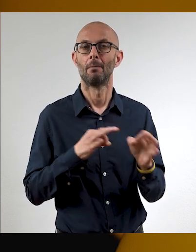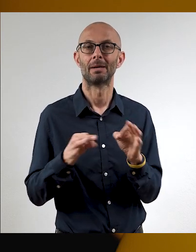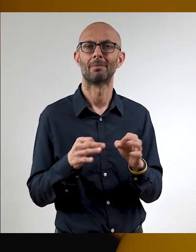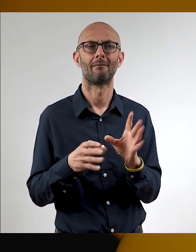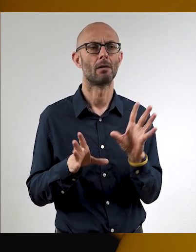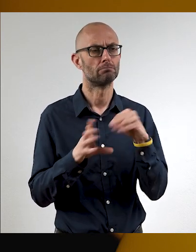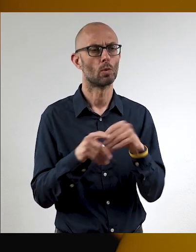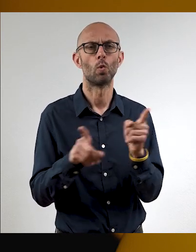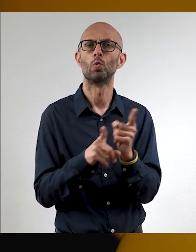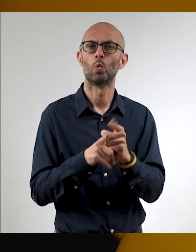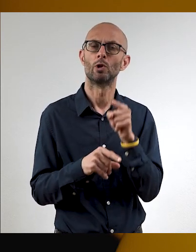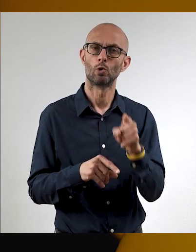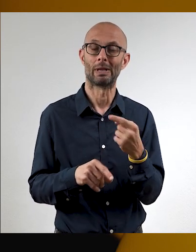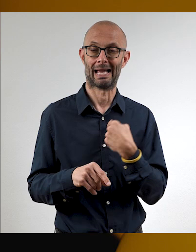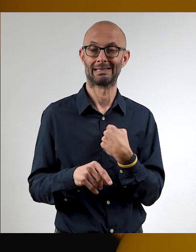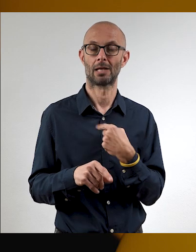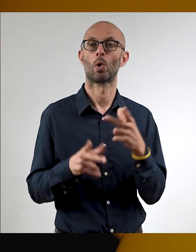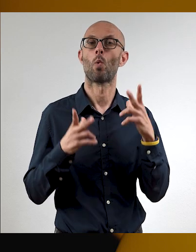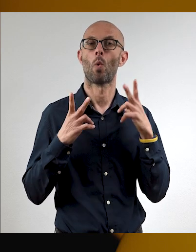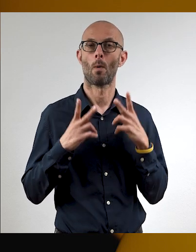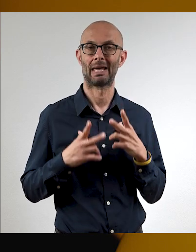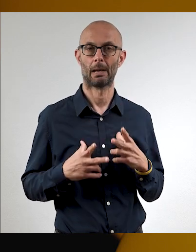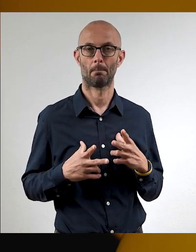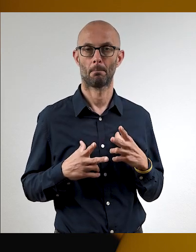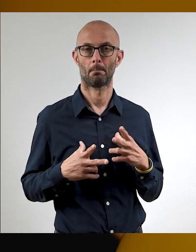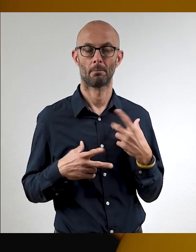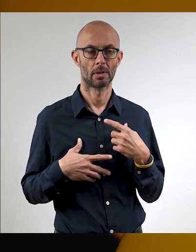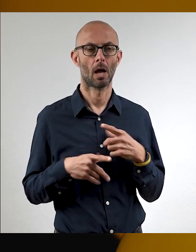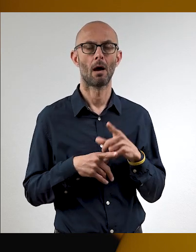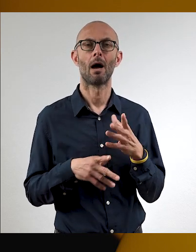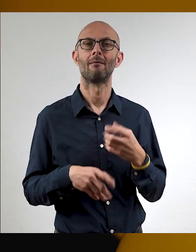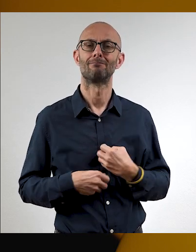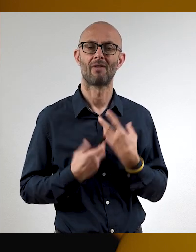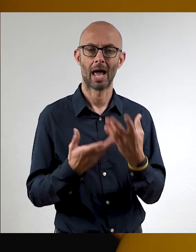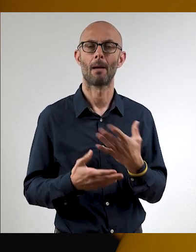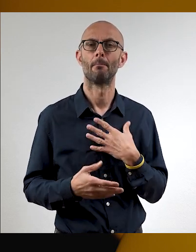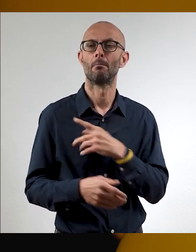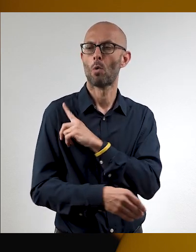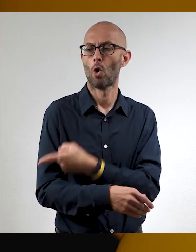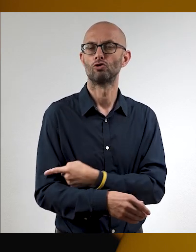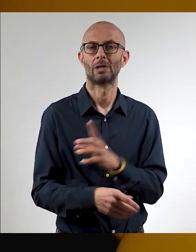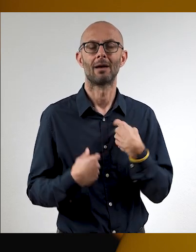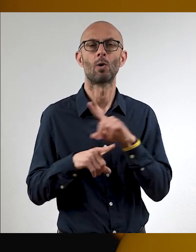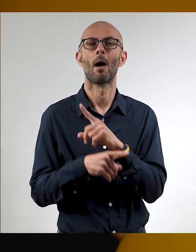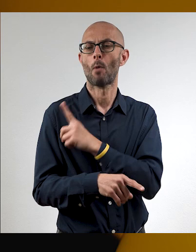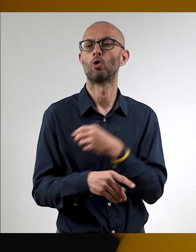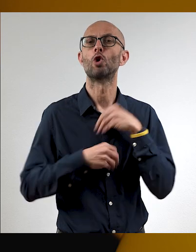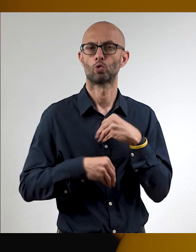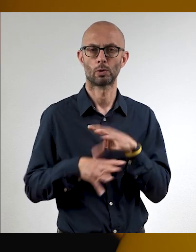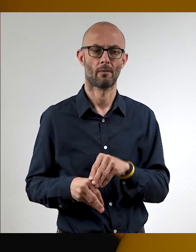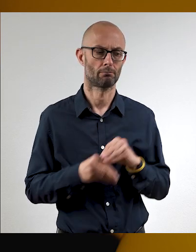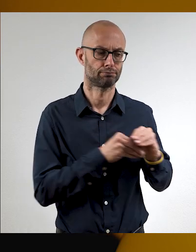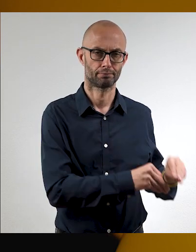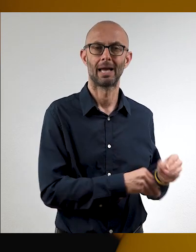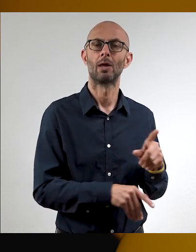Priprava zajema tudi to, da se jaz umirim, da obvladam močna čustva. Sam tako bom lahko pomagala nekomu, ki